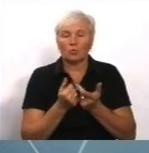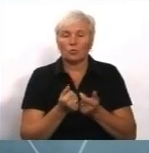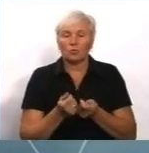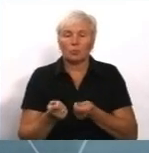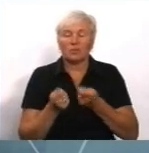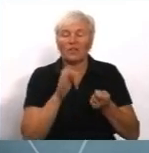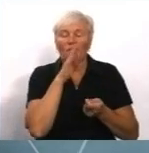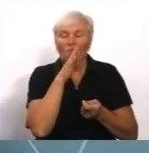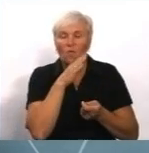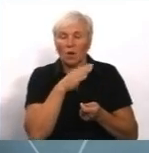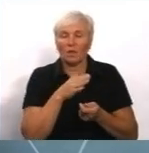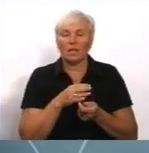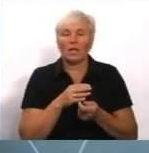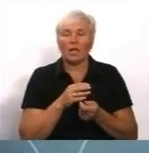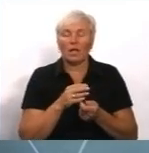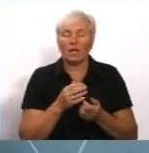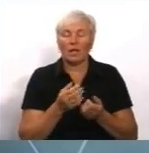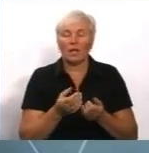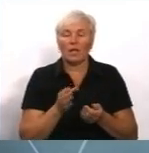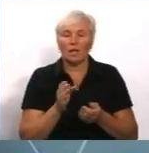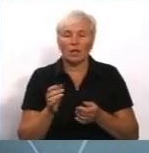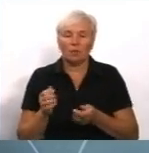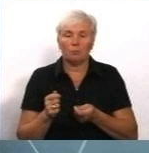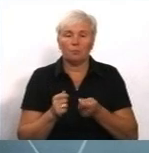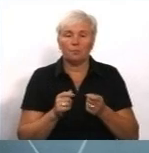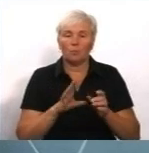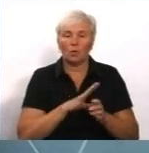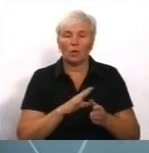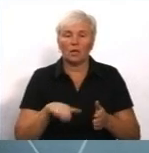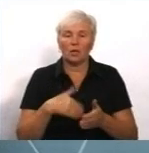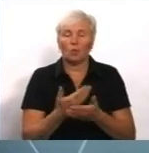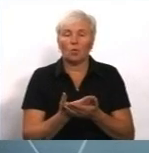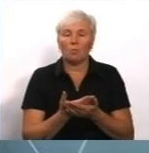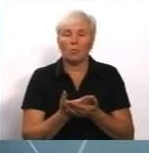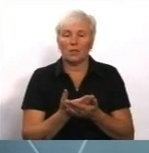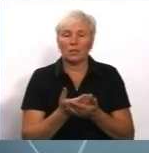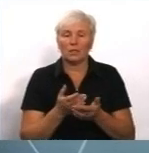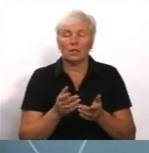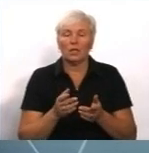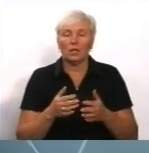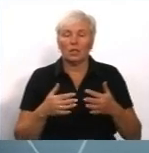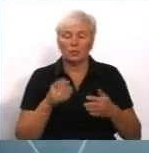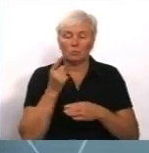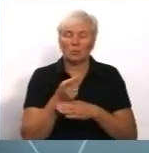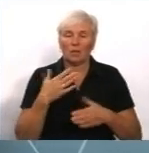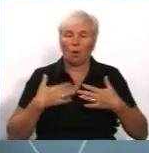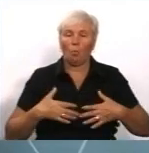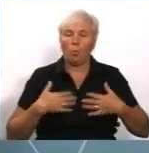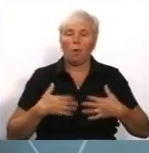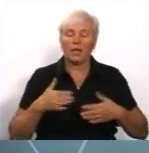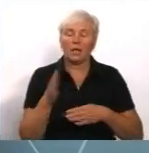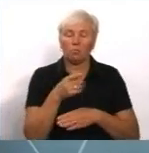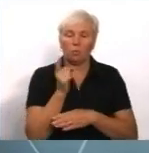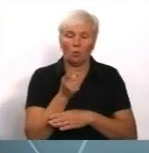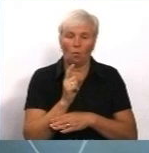води та існуючих бюветів. Також було рекомендовано тимчасово утриматися від купання, в риболовлі в річці